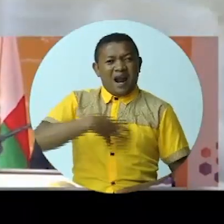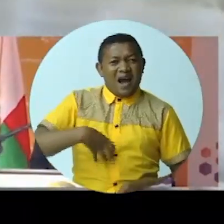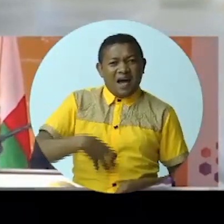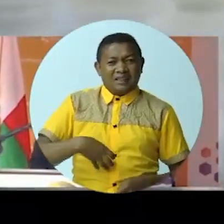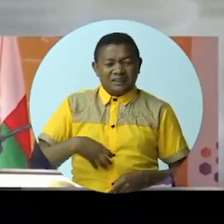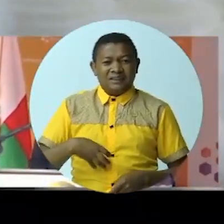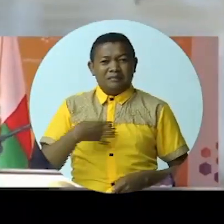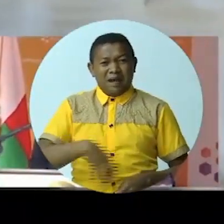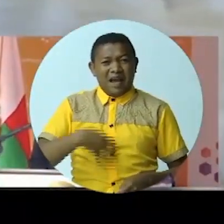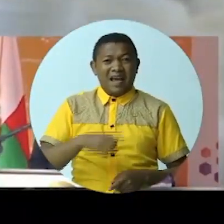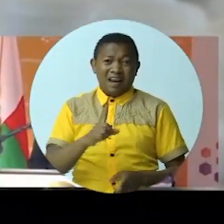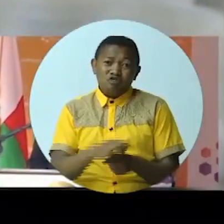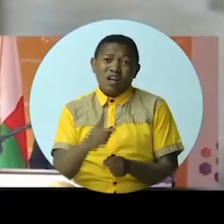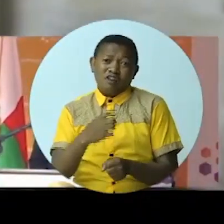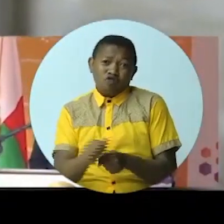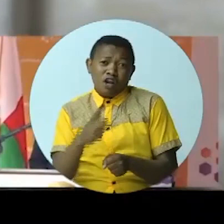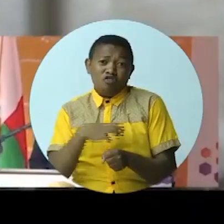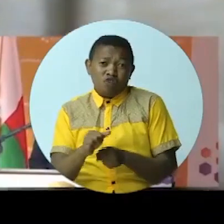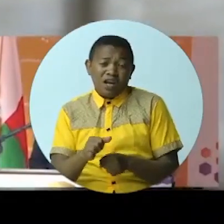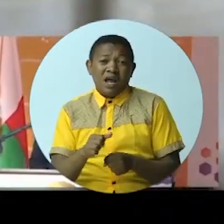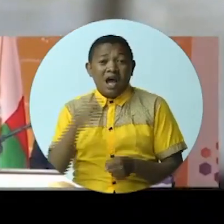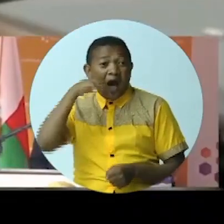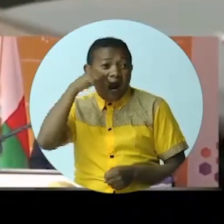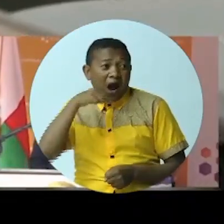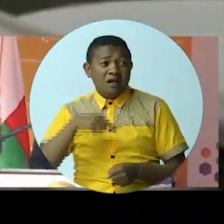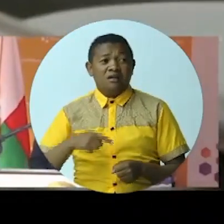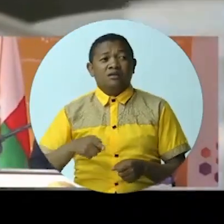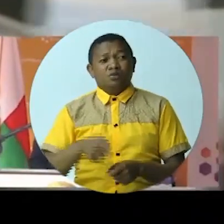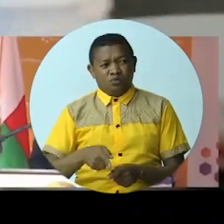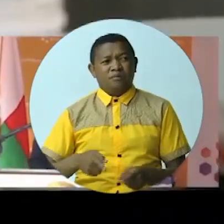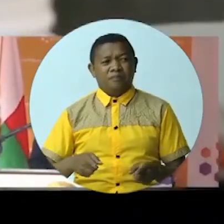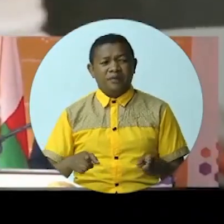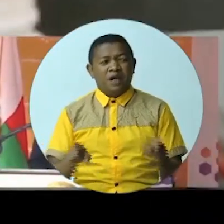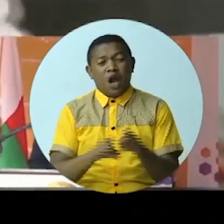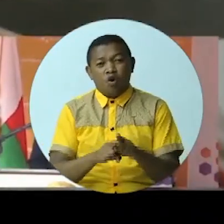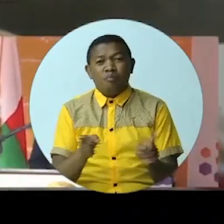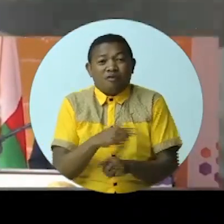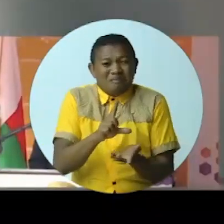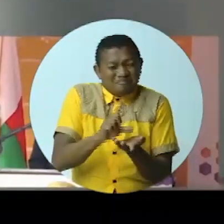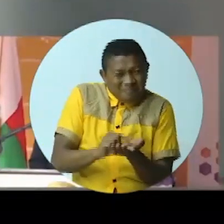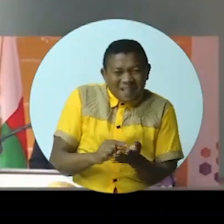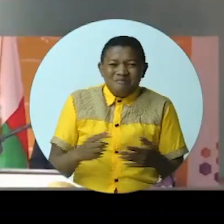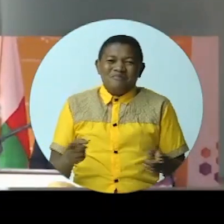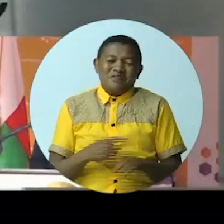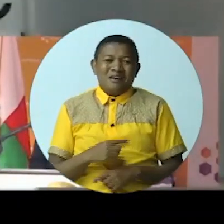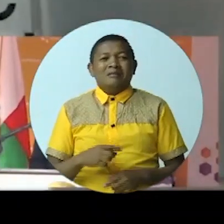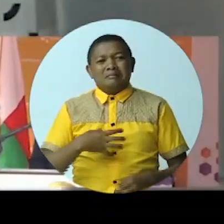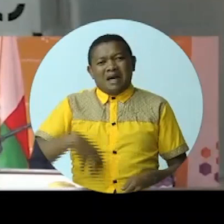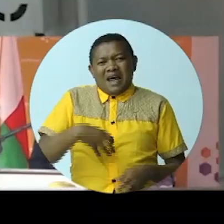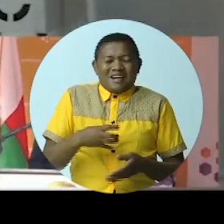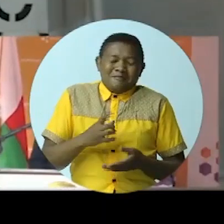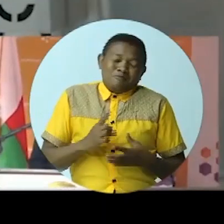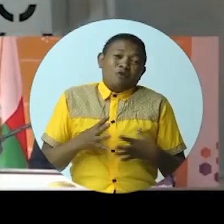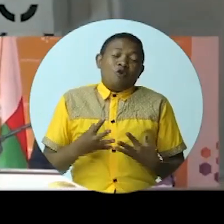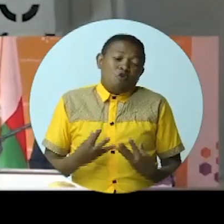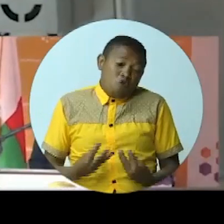fadibolana isam-bolana zay atrehan'ny vehivavy rehetra. Mampatanjaka ho an'ny mpanao fanatanjahantena ihany koa